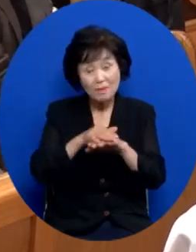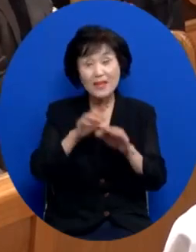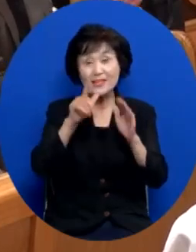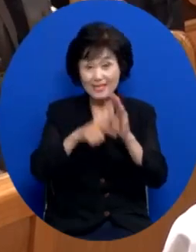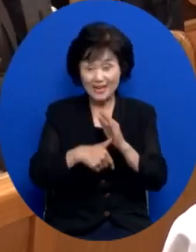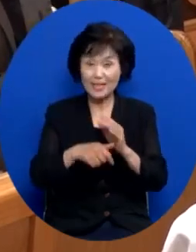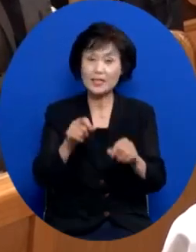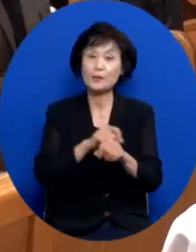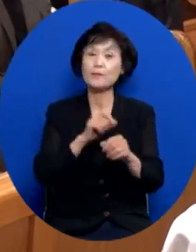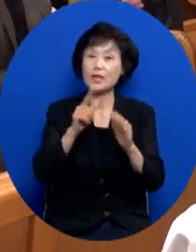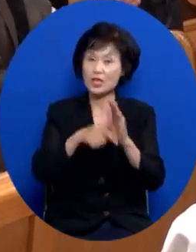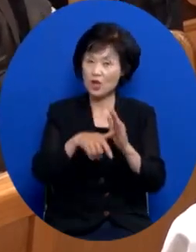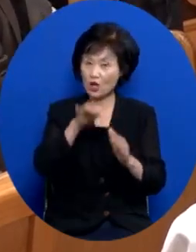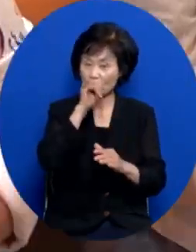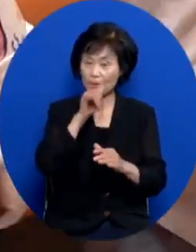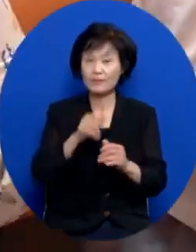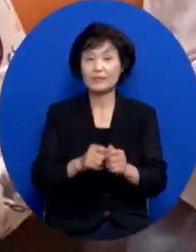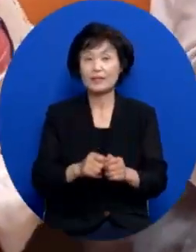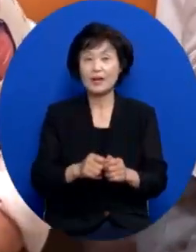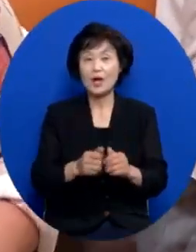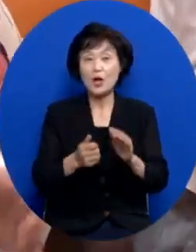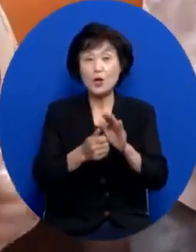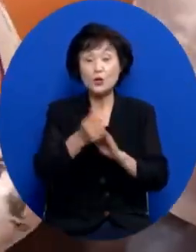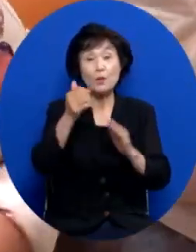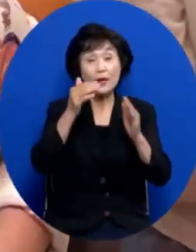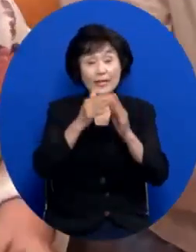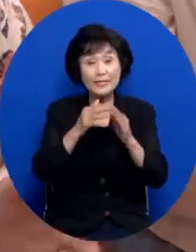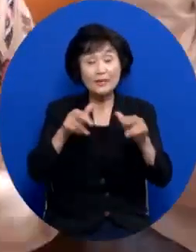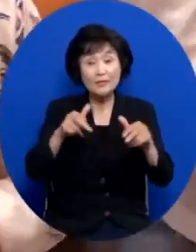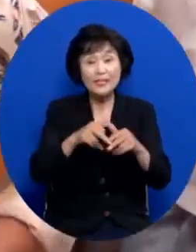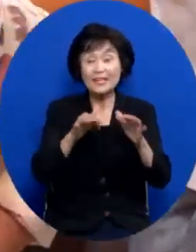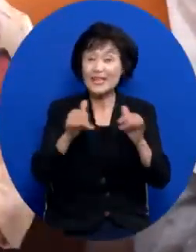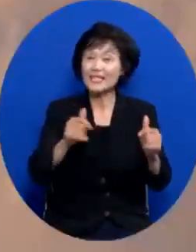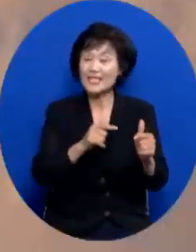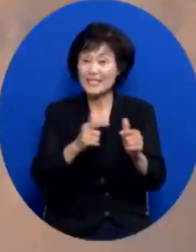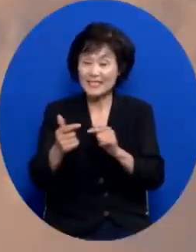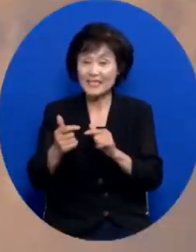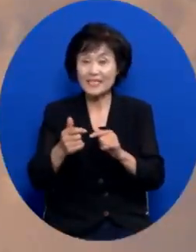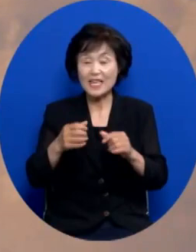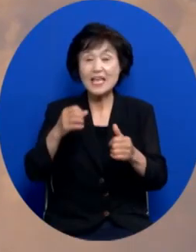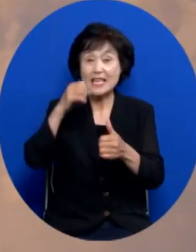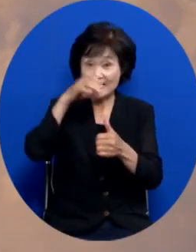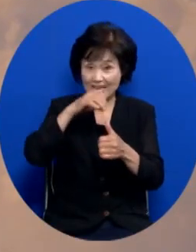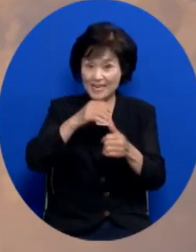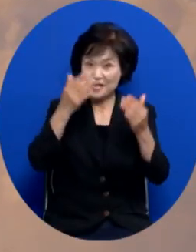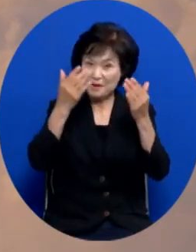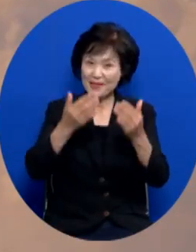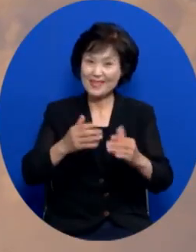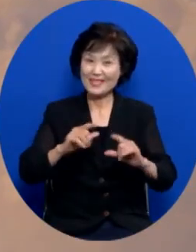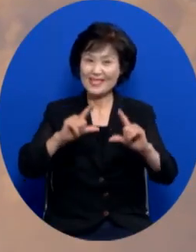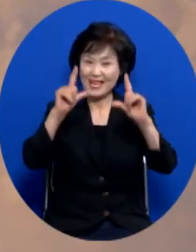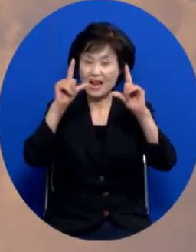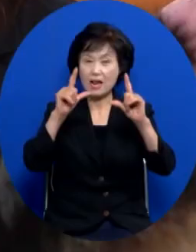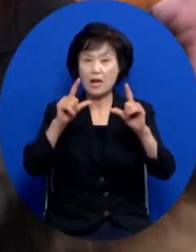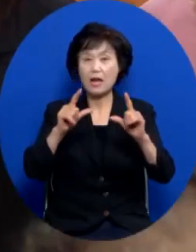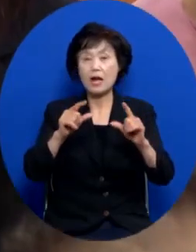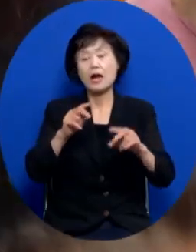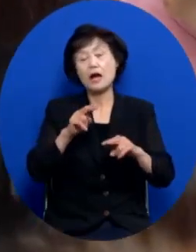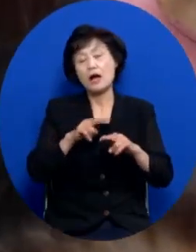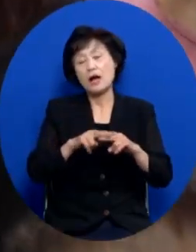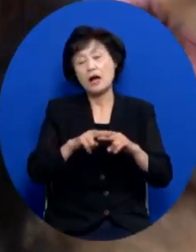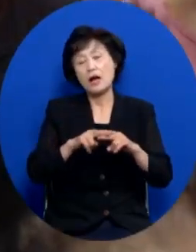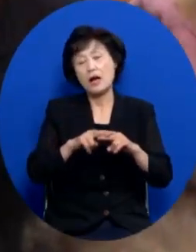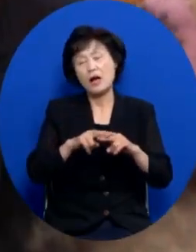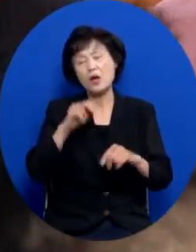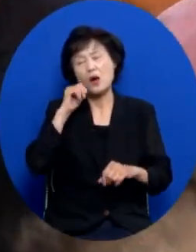있습니다. 오랜 기간 섬겨온 소망의 집 장애인들이 세례를 받는 날이기 때문입니다. 가만히 앉아있는 것도 쉽지